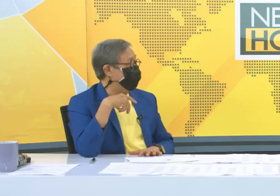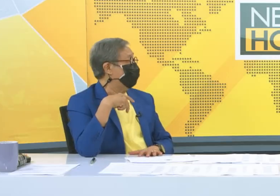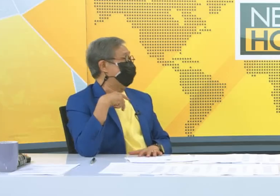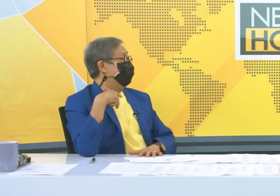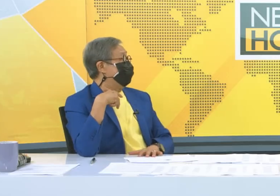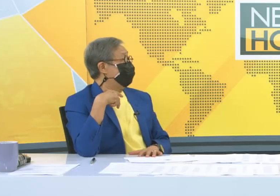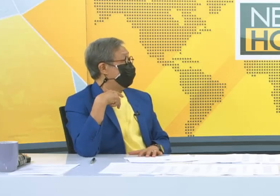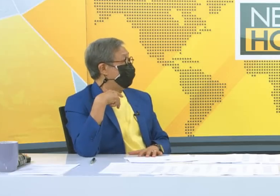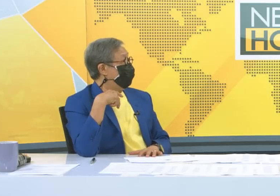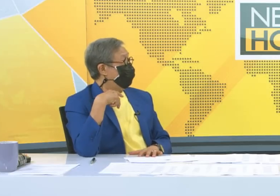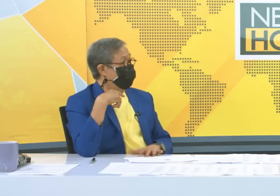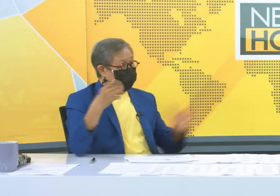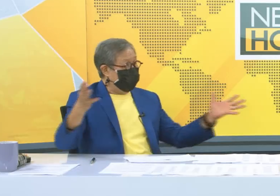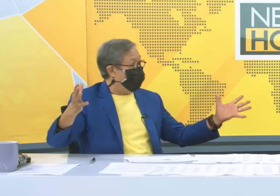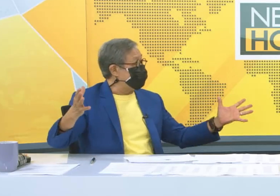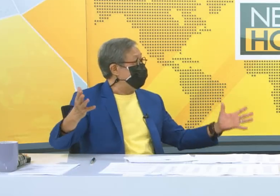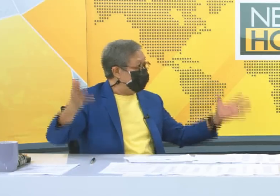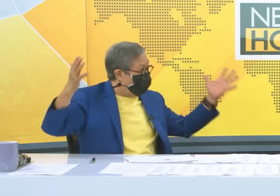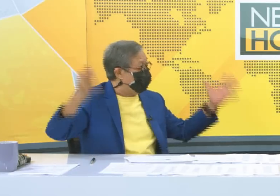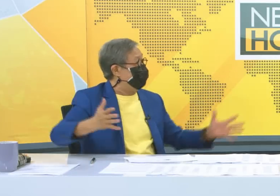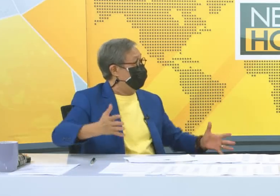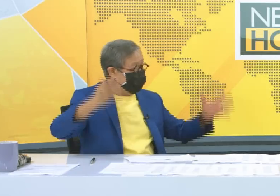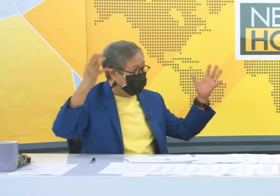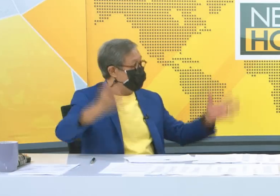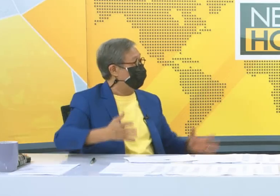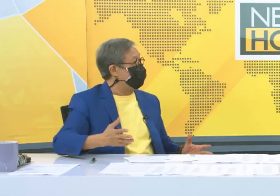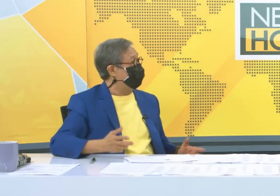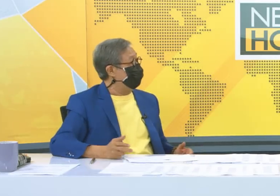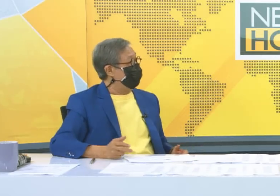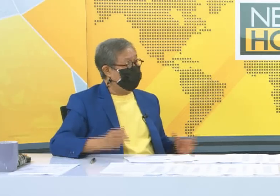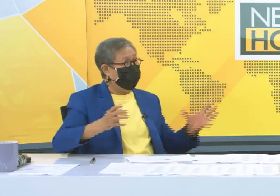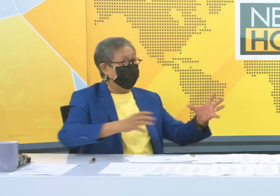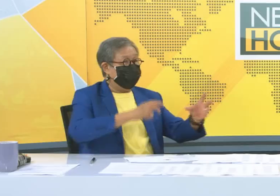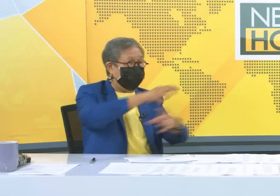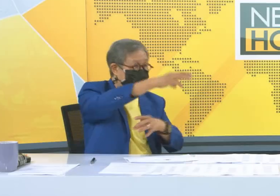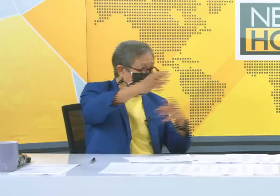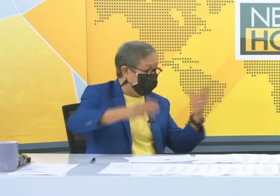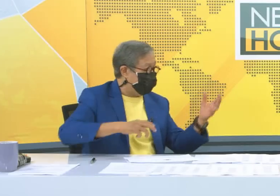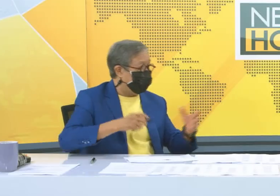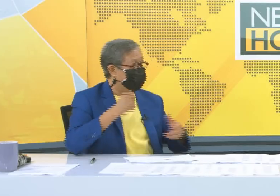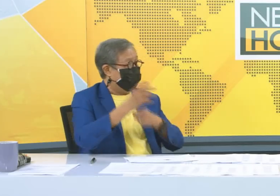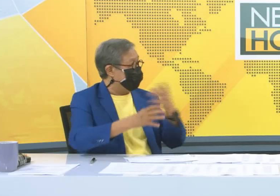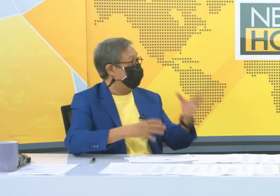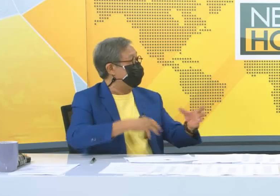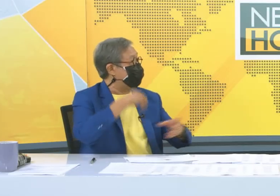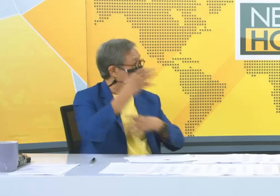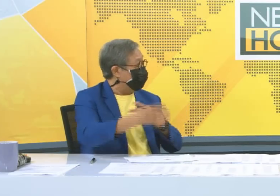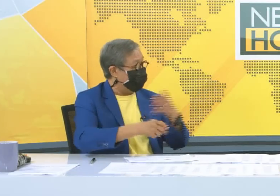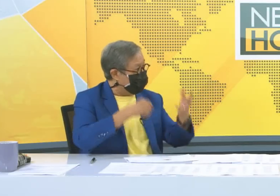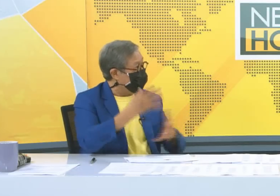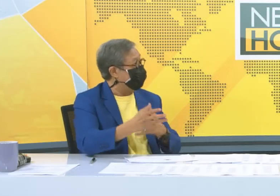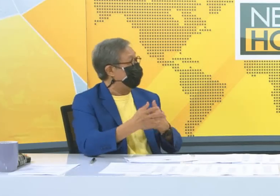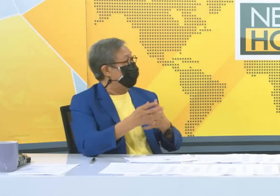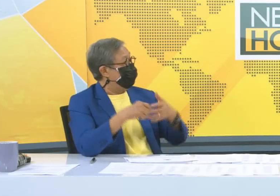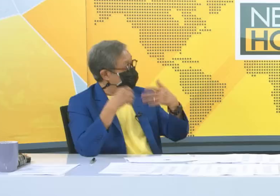ไม่จำเป็ตองเป็ตึกัเป็หอสนให้คน ให้เด็กยวชนทุกคนไปฝึก ไปเดิ